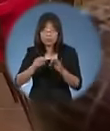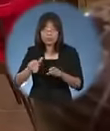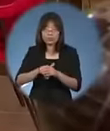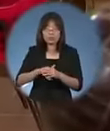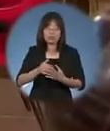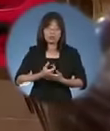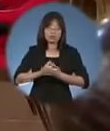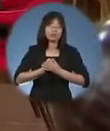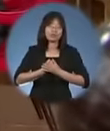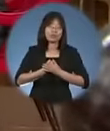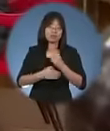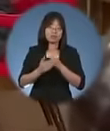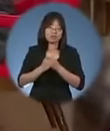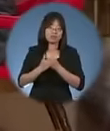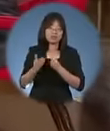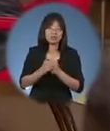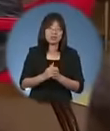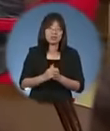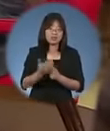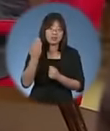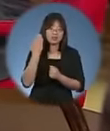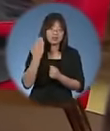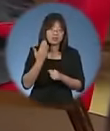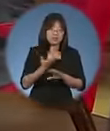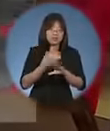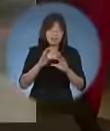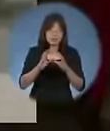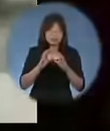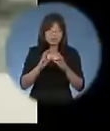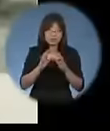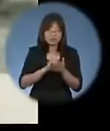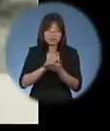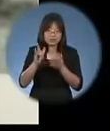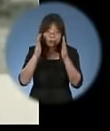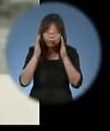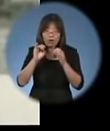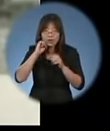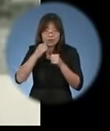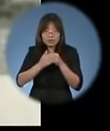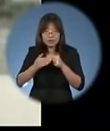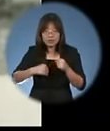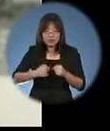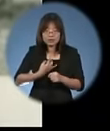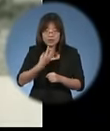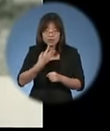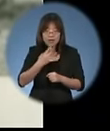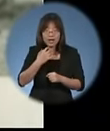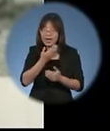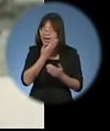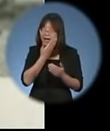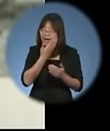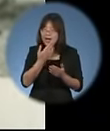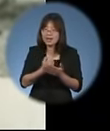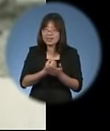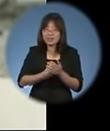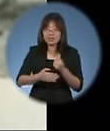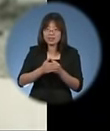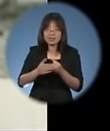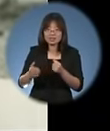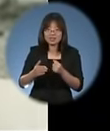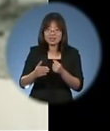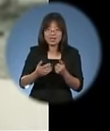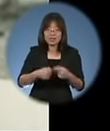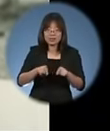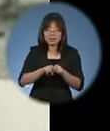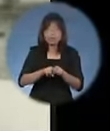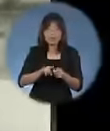네, 그래가지고 야 이것을 그 당시 이제 외국 오기가 어려웠으니까 이 경험을 나 혼자 갖기는 어렵다. 좀 전달하자. 이걸 좀 공유하자. 아. 근데